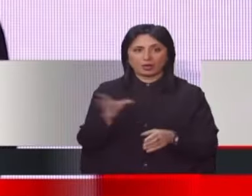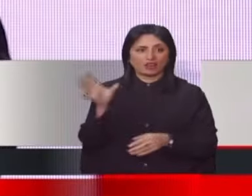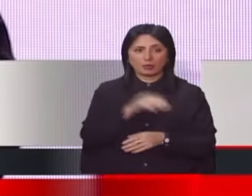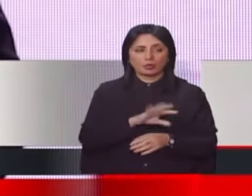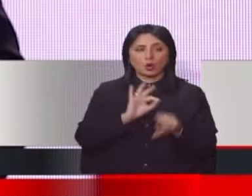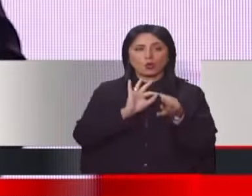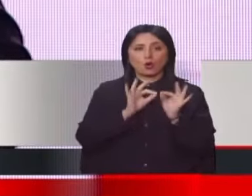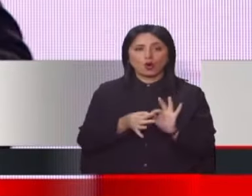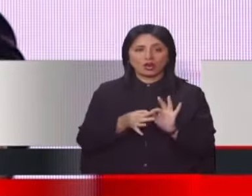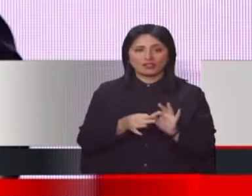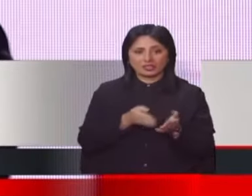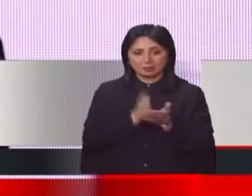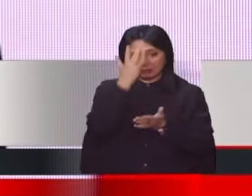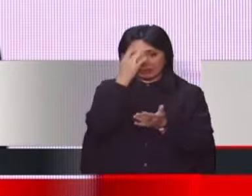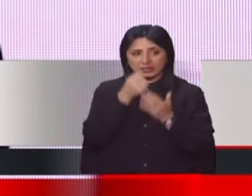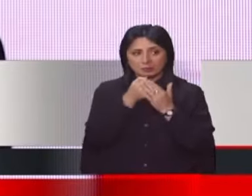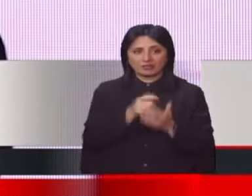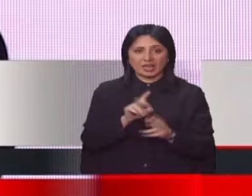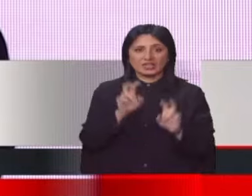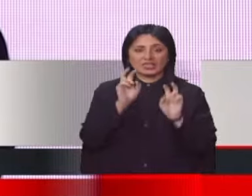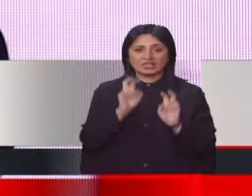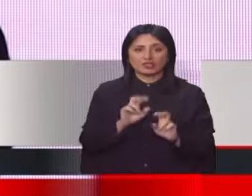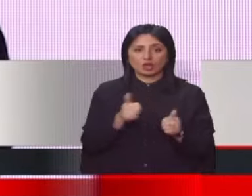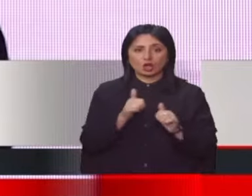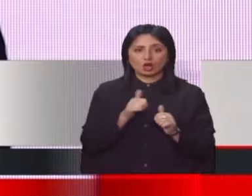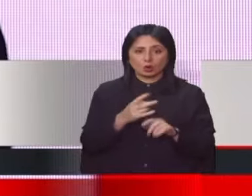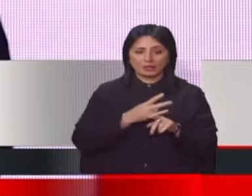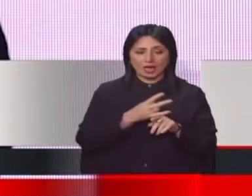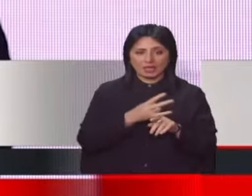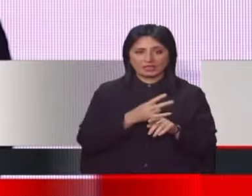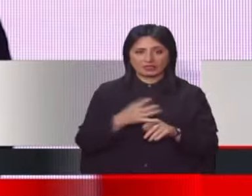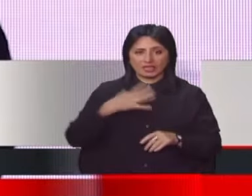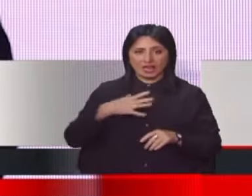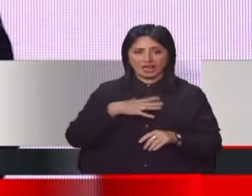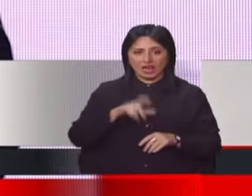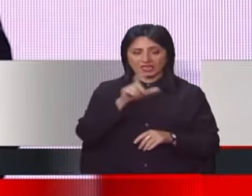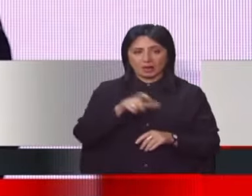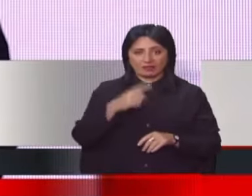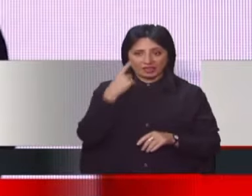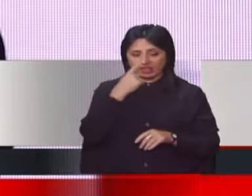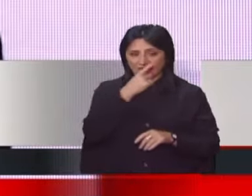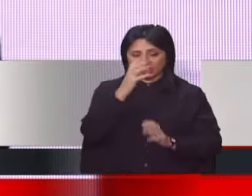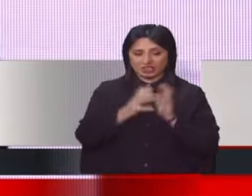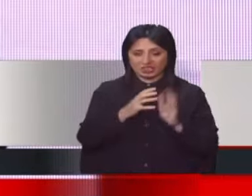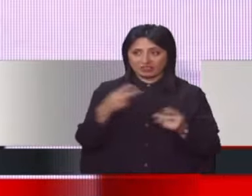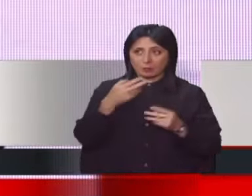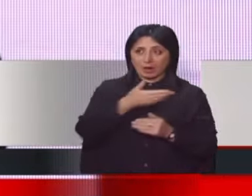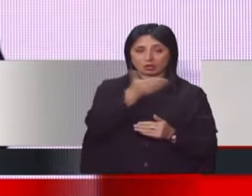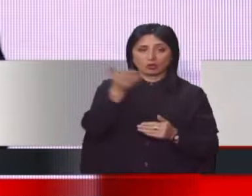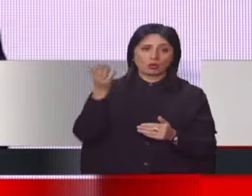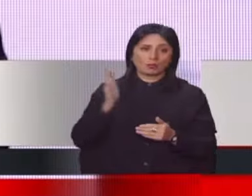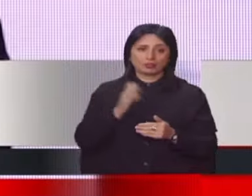რომ იმ კონკრეტულ მიზანს მიაღწიოს, რასაც ქვია, რომ როგორმე დააზიანოს ქართველი ამომრჩევლის თვალში და საერთაშორისო